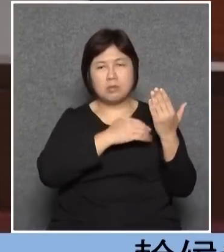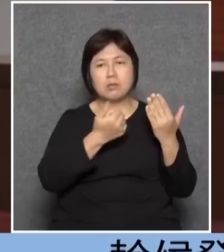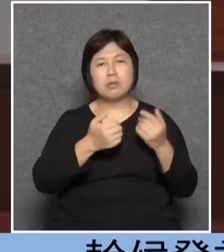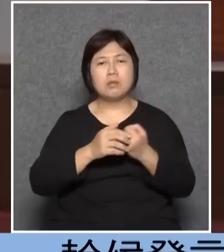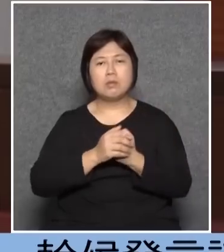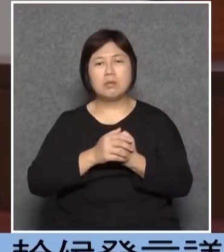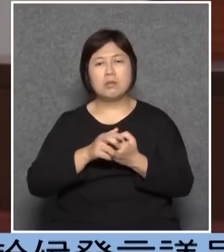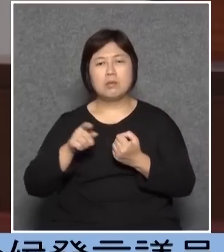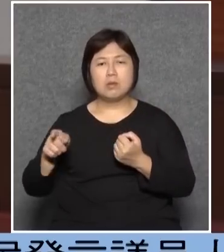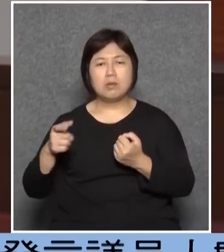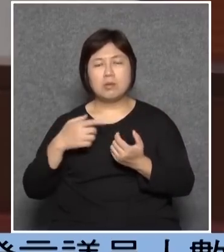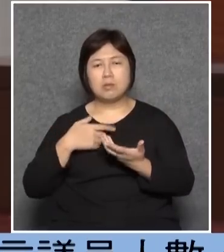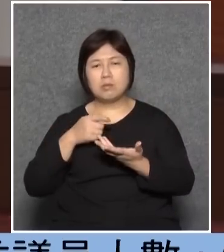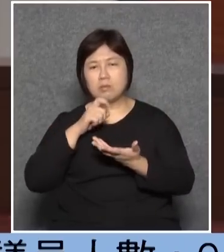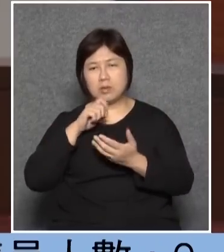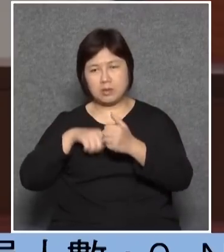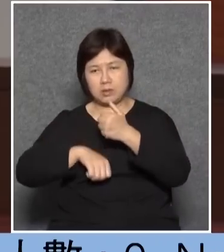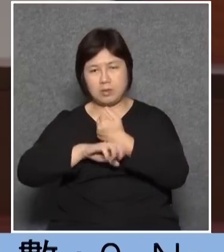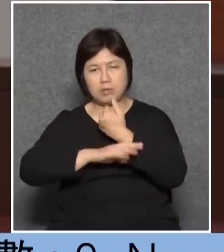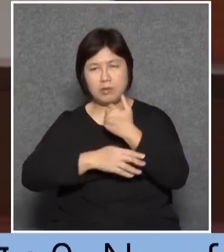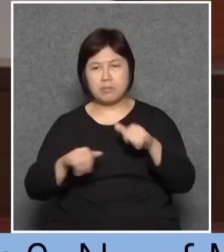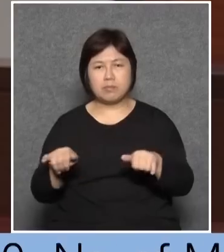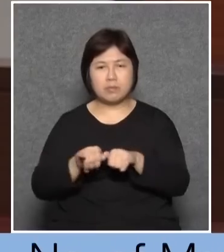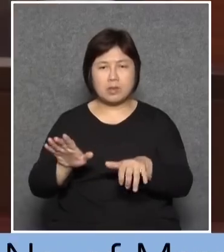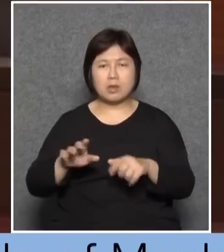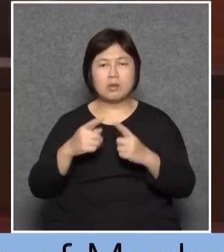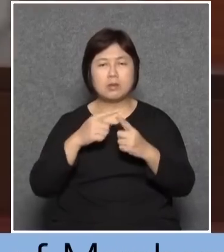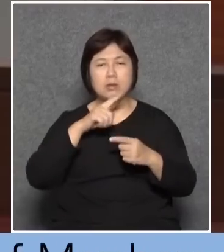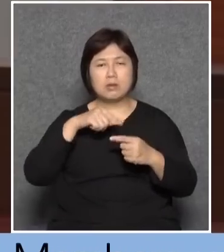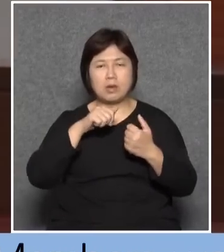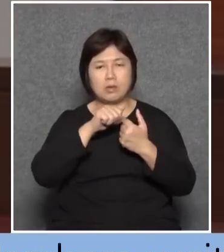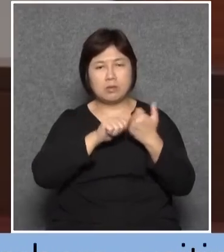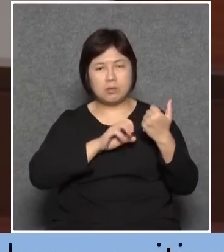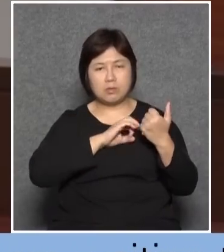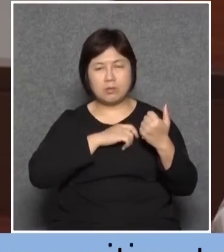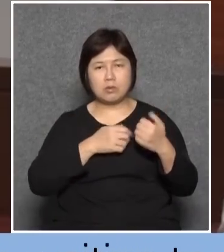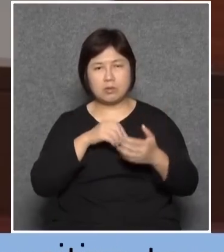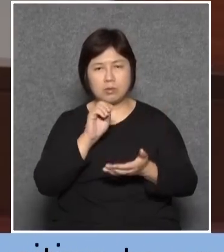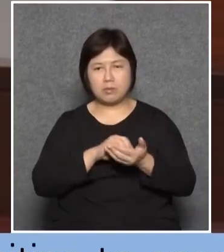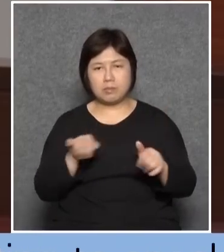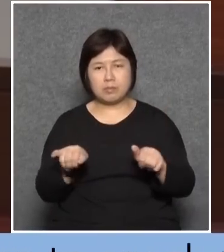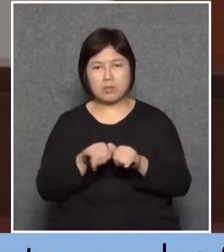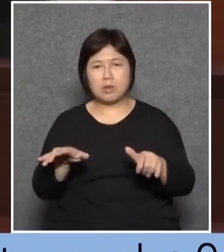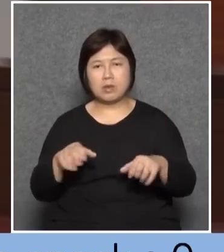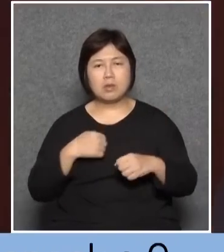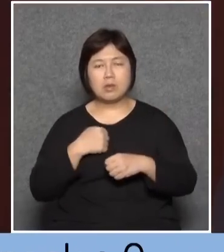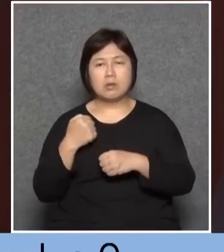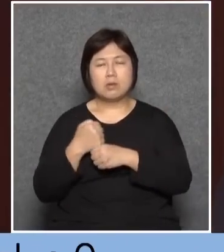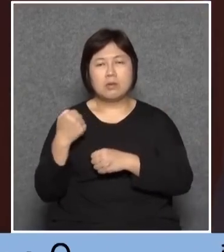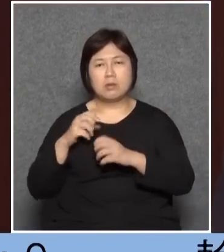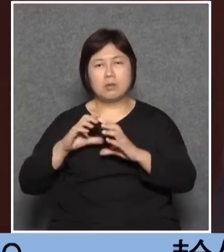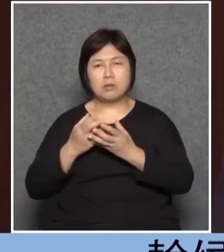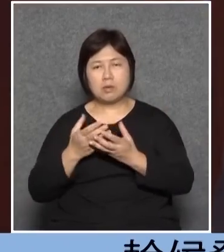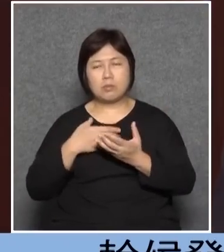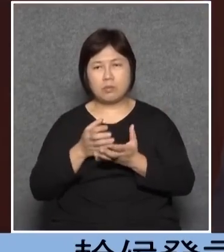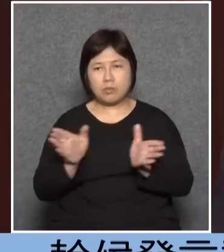你就算你唔兜個基本法，唔兜個人大決議。你都可以擴大嗰個功能組別嘅選民基礎，呢啲修改